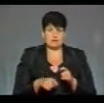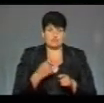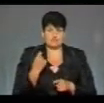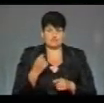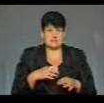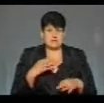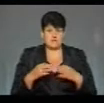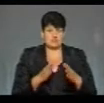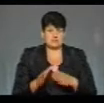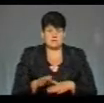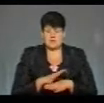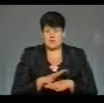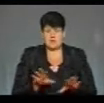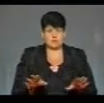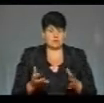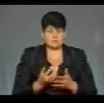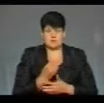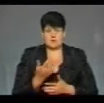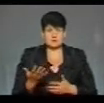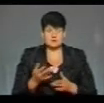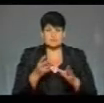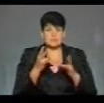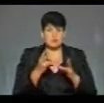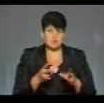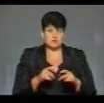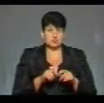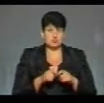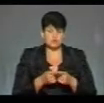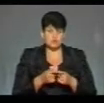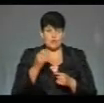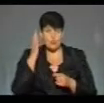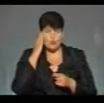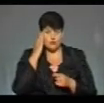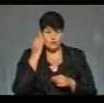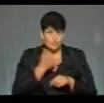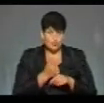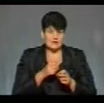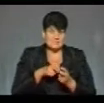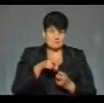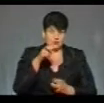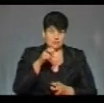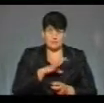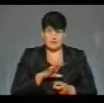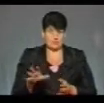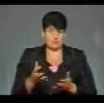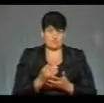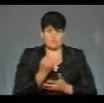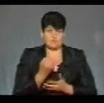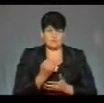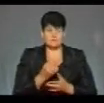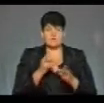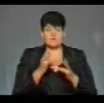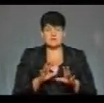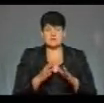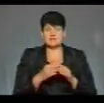нервової системи не було виявлено, травматичного пошкодження головного та спинного мозку не було виявлено. Аварія